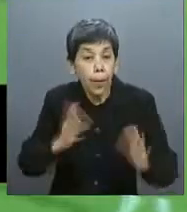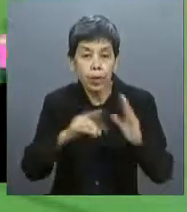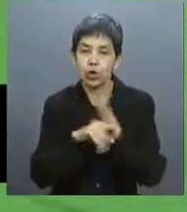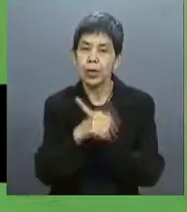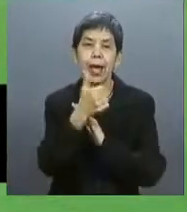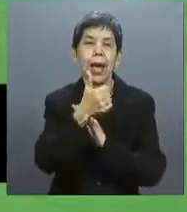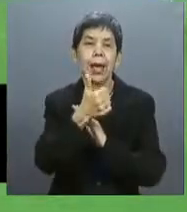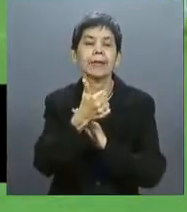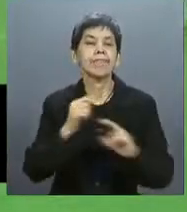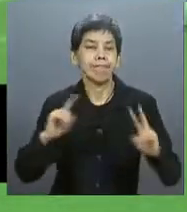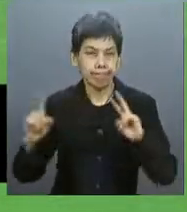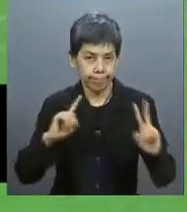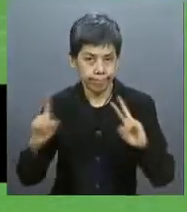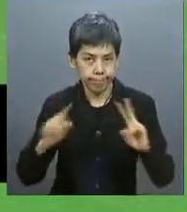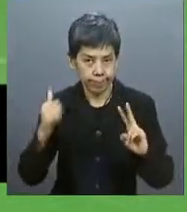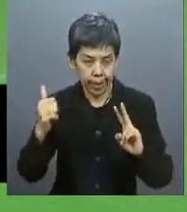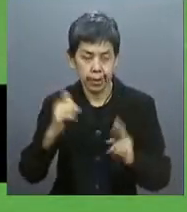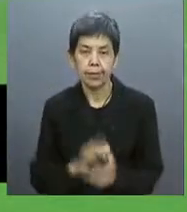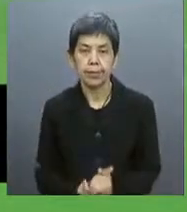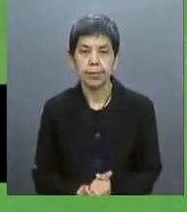บุรีชนะพัทยา2ประตูต่อ1ครับ